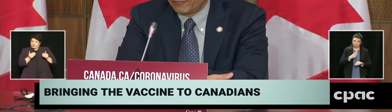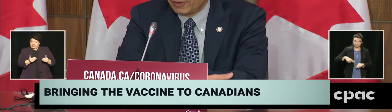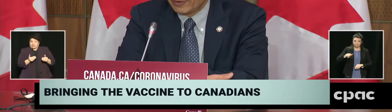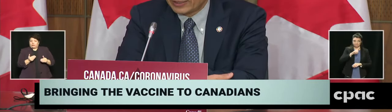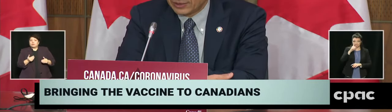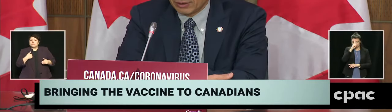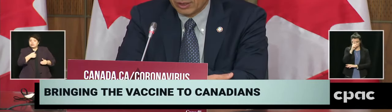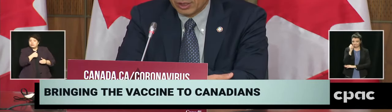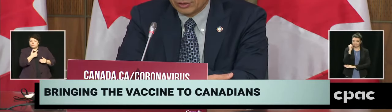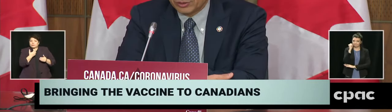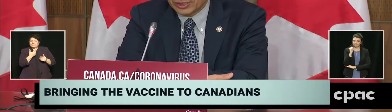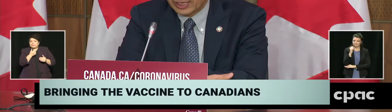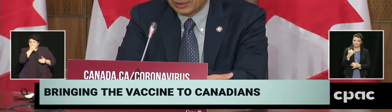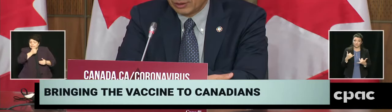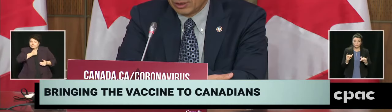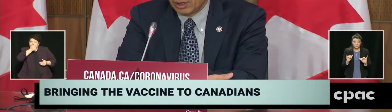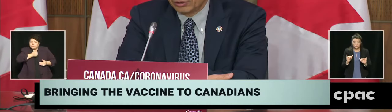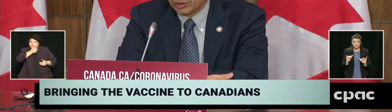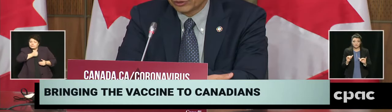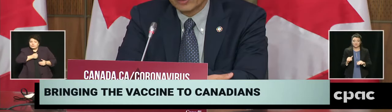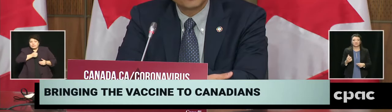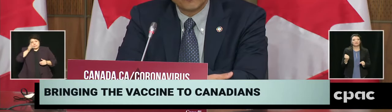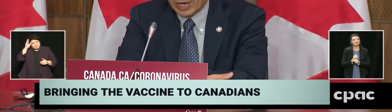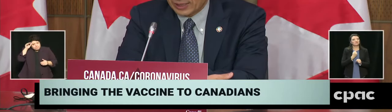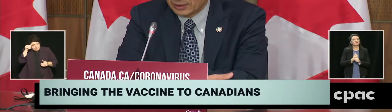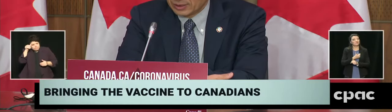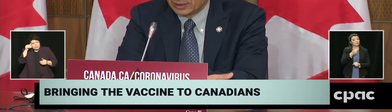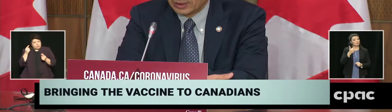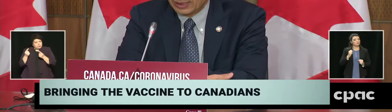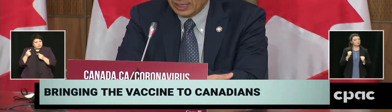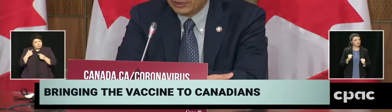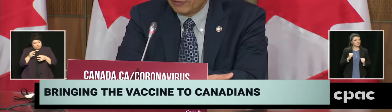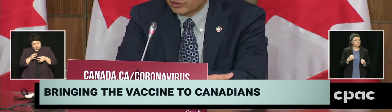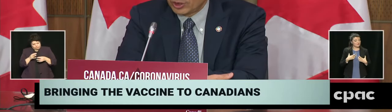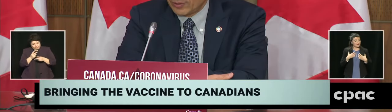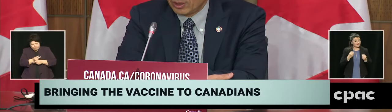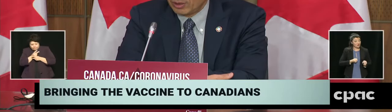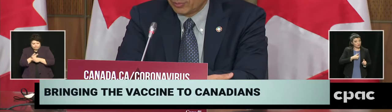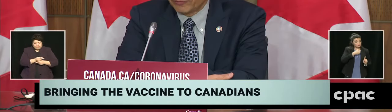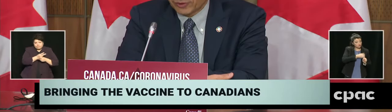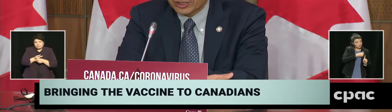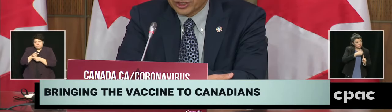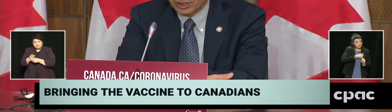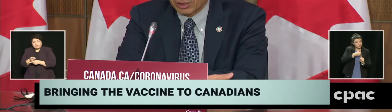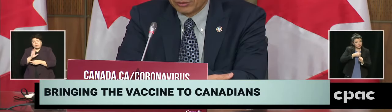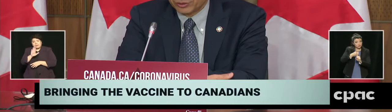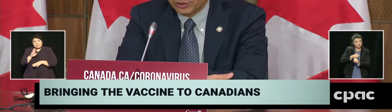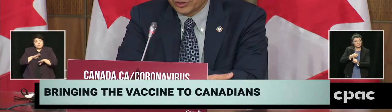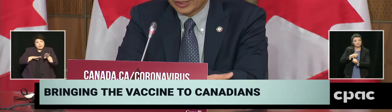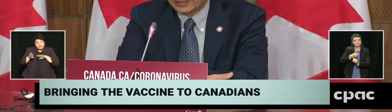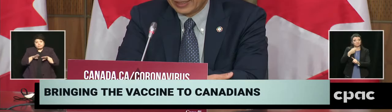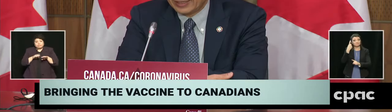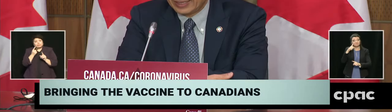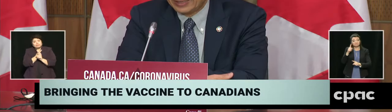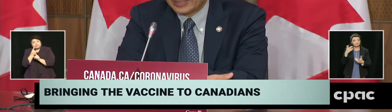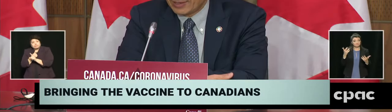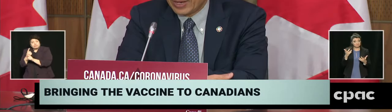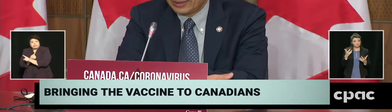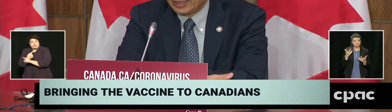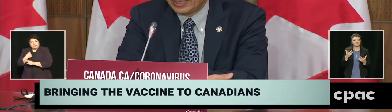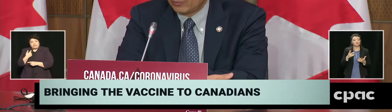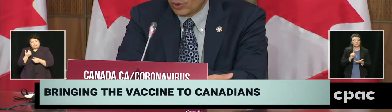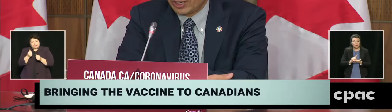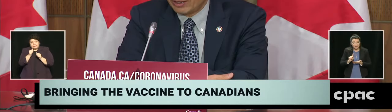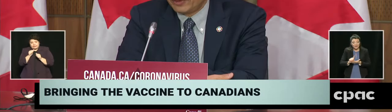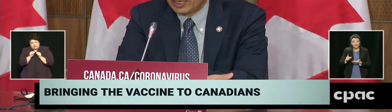que nous fassions tout ce qui est en notre pouvoir individuellement pour franchir en toute sûreté les